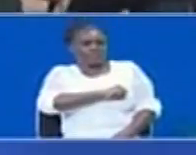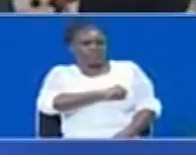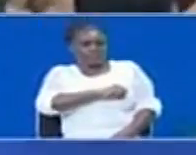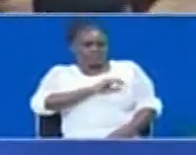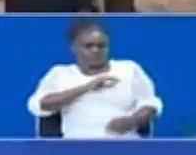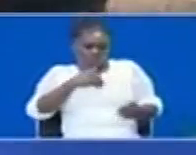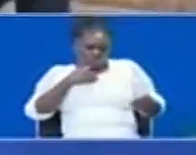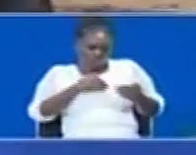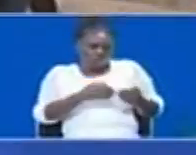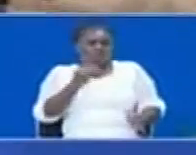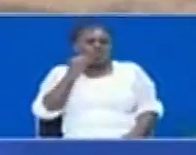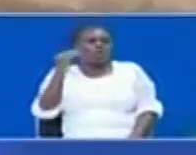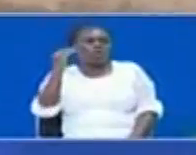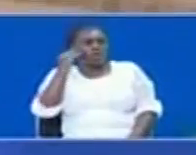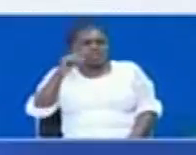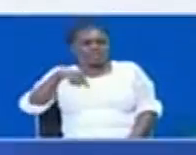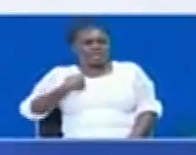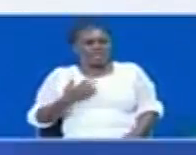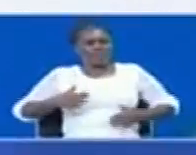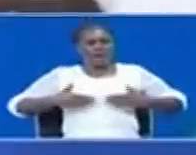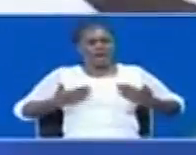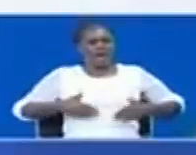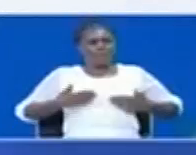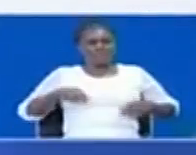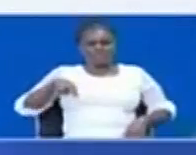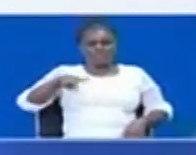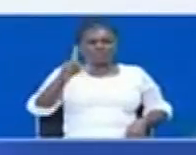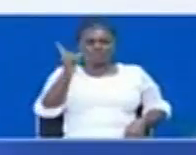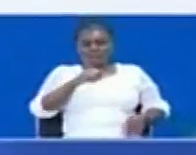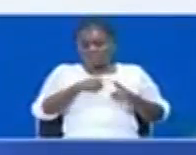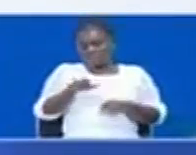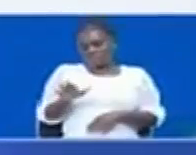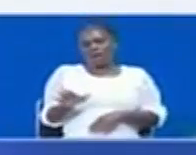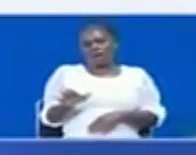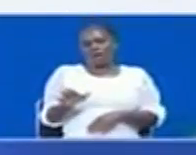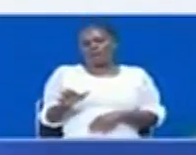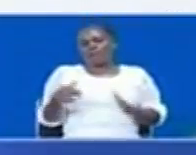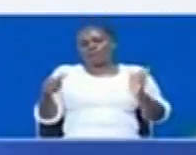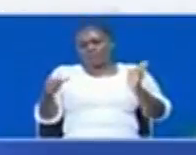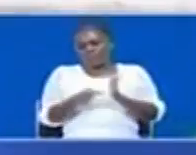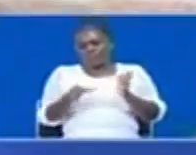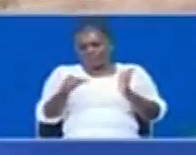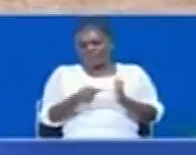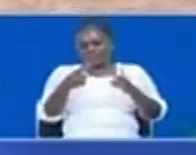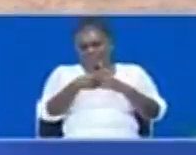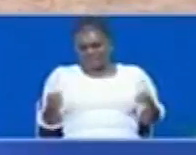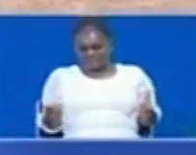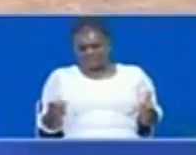Tunapokaribia nyumbani, kwetu ni furaha ya hatima ya safari, lakini kwake ndio mkoko unaalika maua.